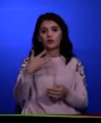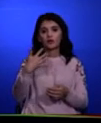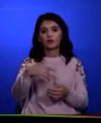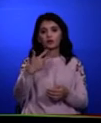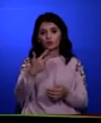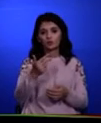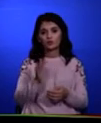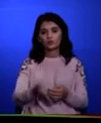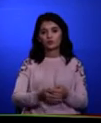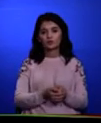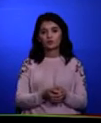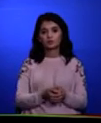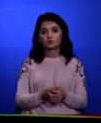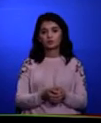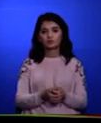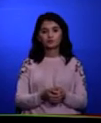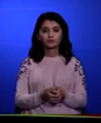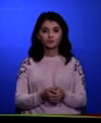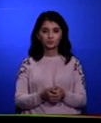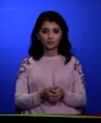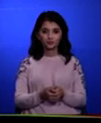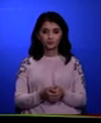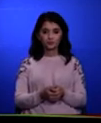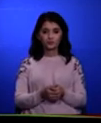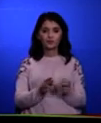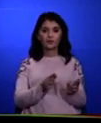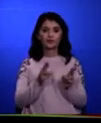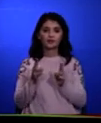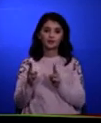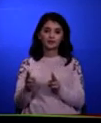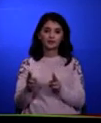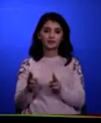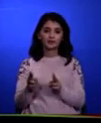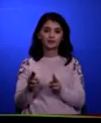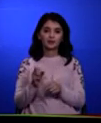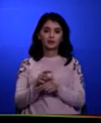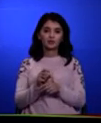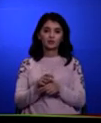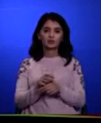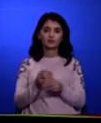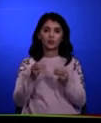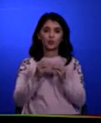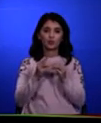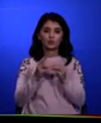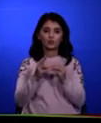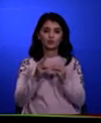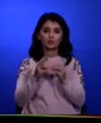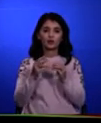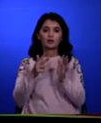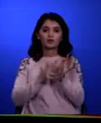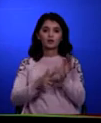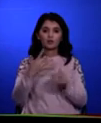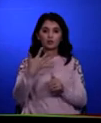53 bo'ladi. To'ppa to'g'ri bolajonlar. Keyingi so'z misolimiz 12 bilan 85